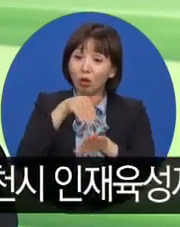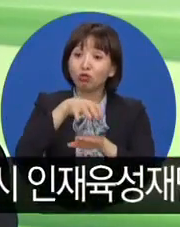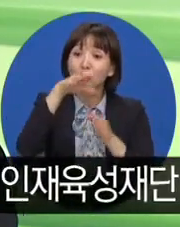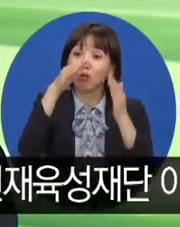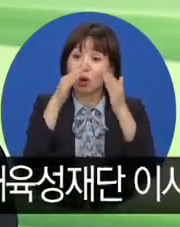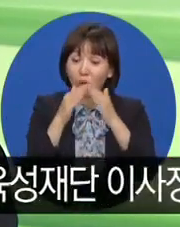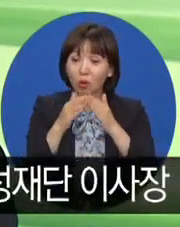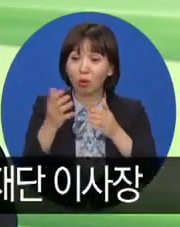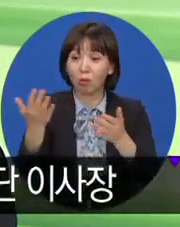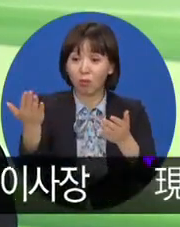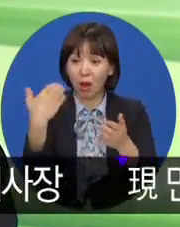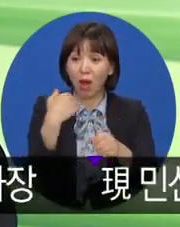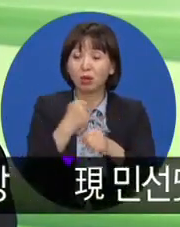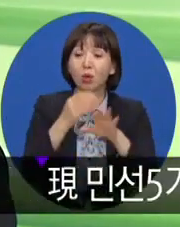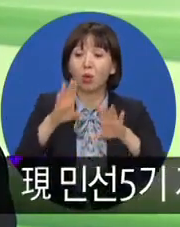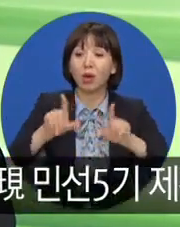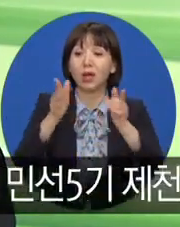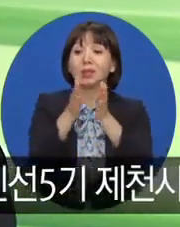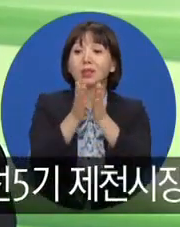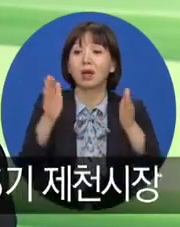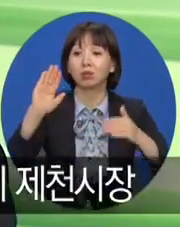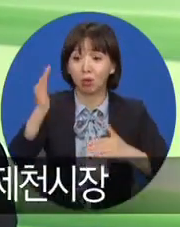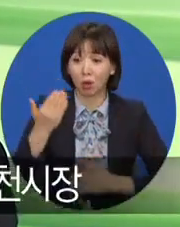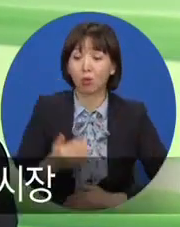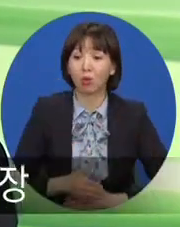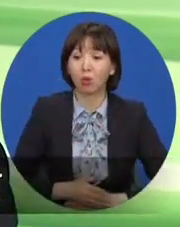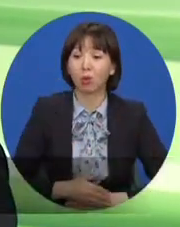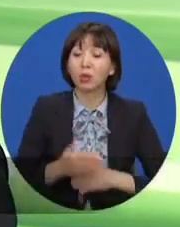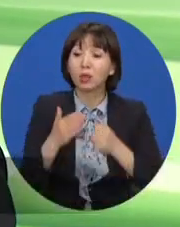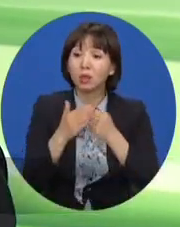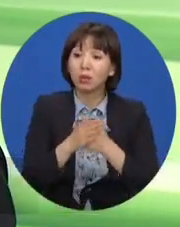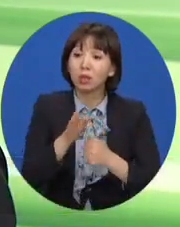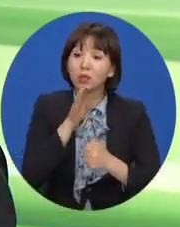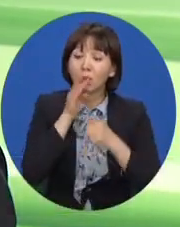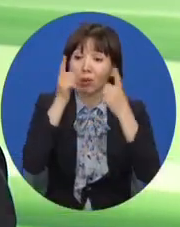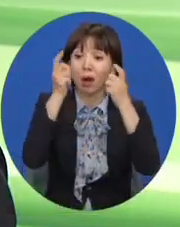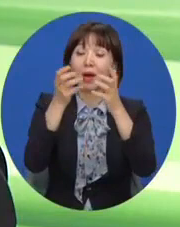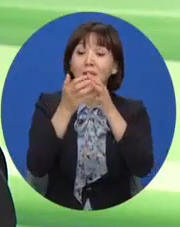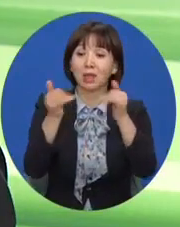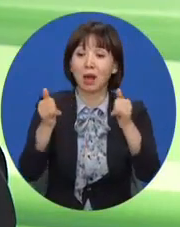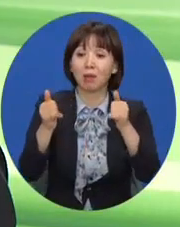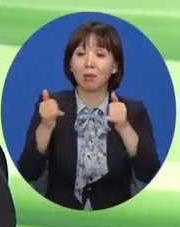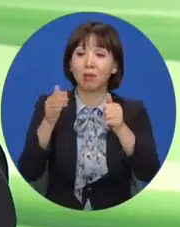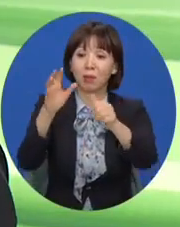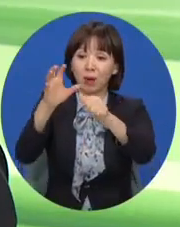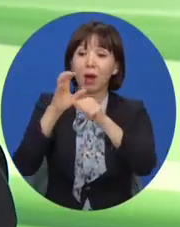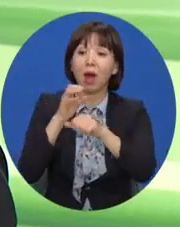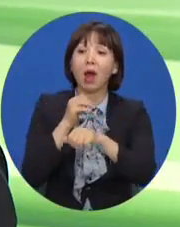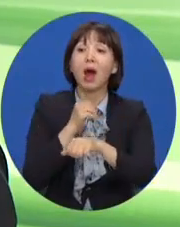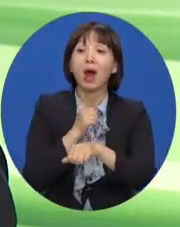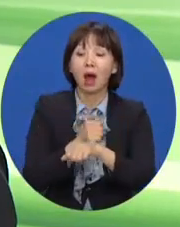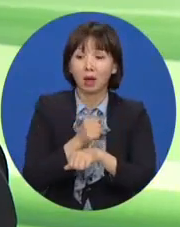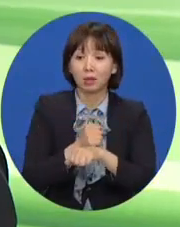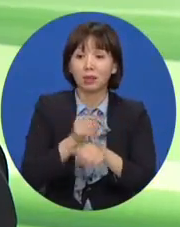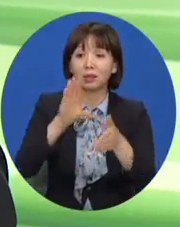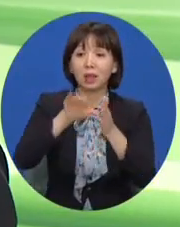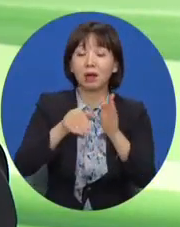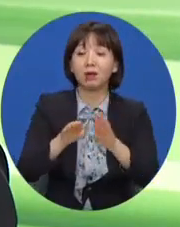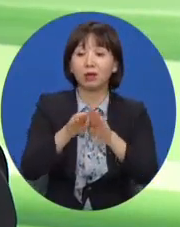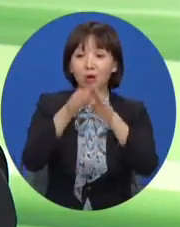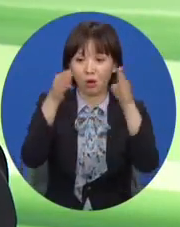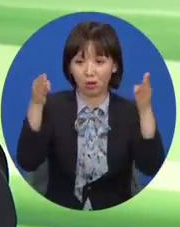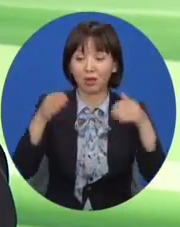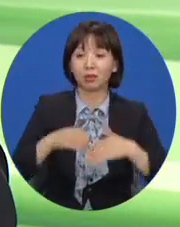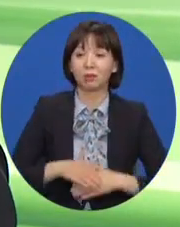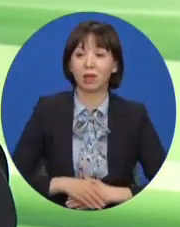이것도 바로 이제 금년도에 착공이 하게 되고 이렇게 돼서 정말 관광객을 이제 불러들이는 이런 시대를 열